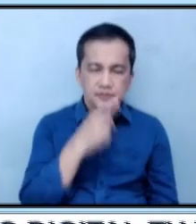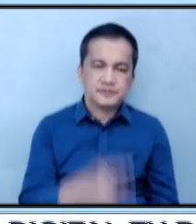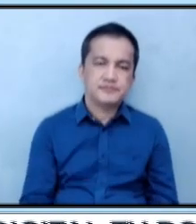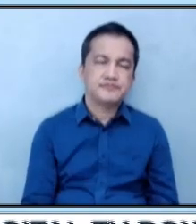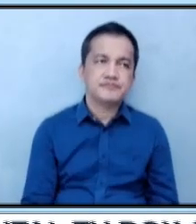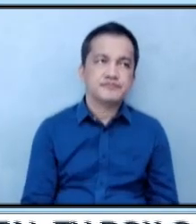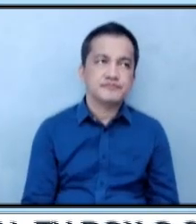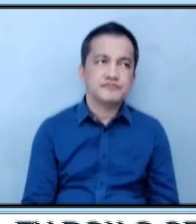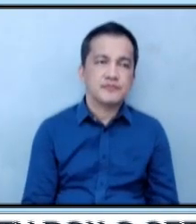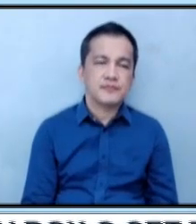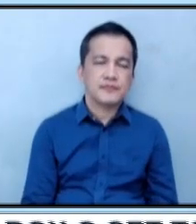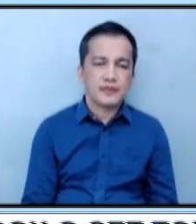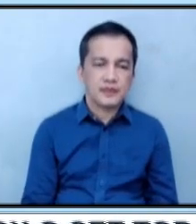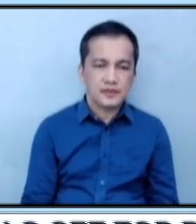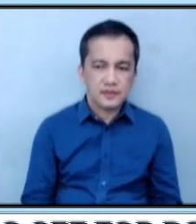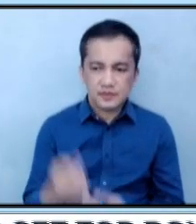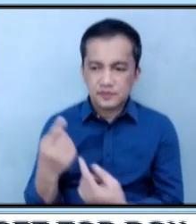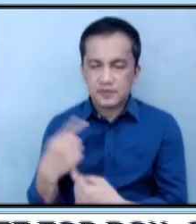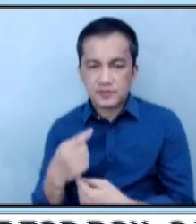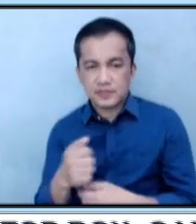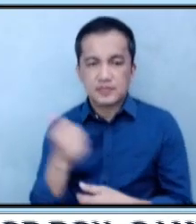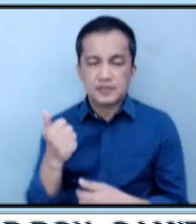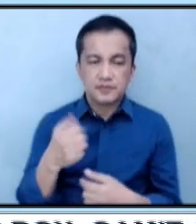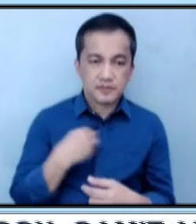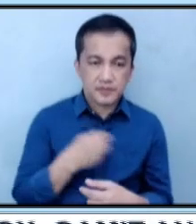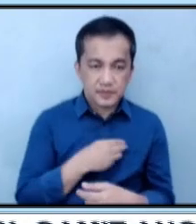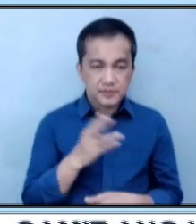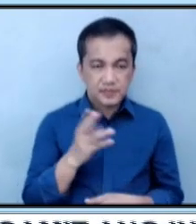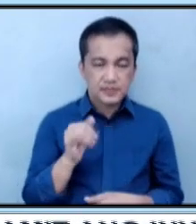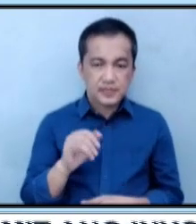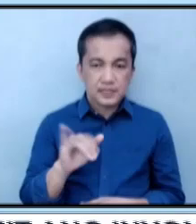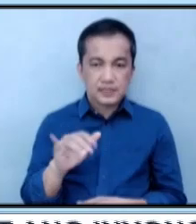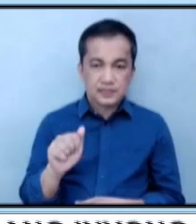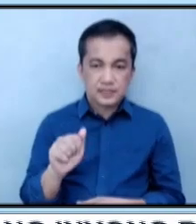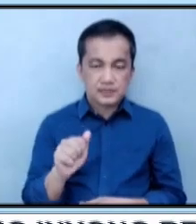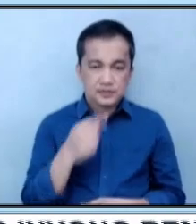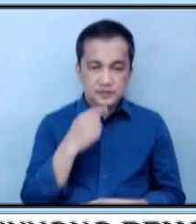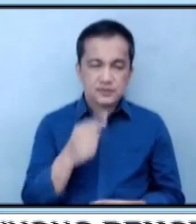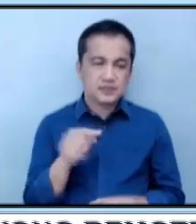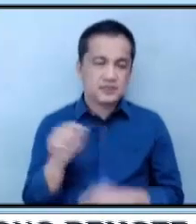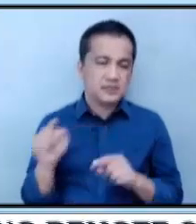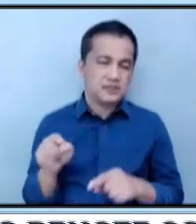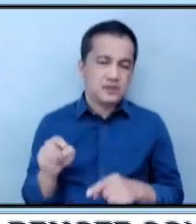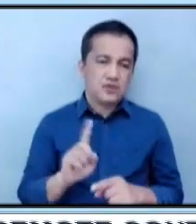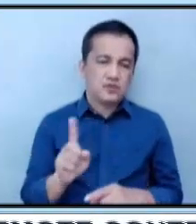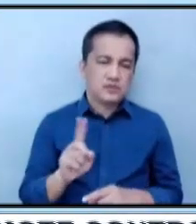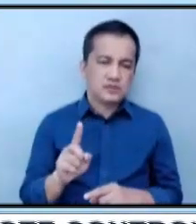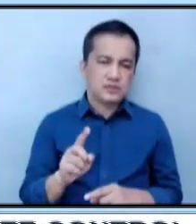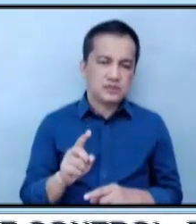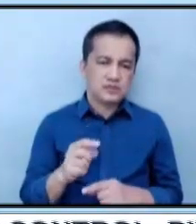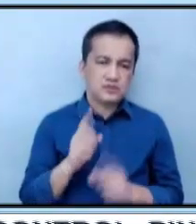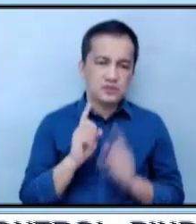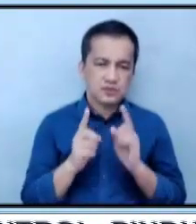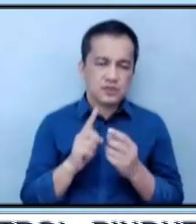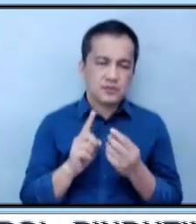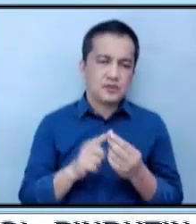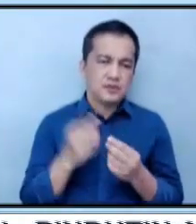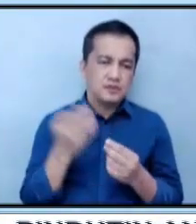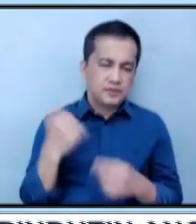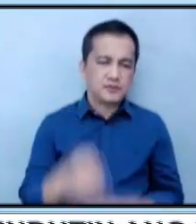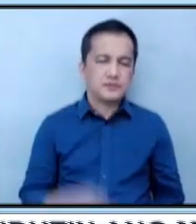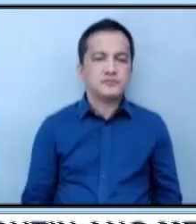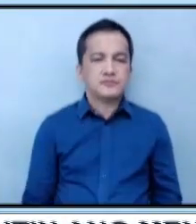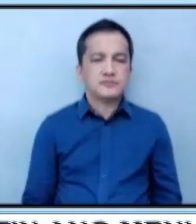sa nasabing post ang iba pang members ng BINI na sina Aya na sinabing, "This is what I had been talking about before." At maging si